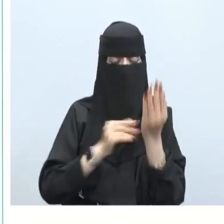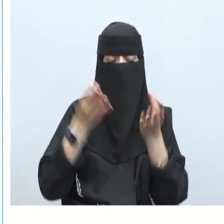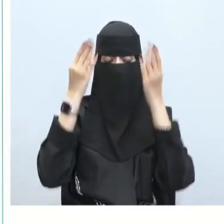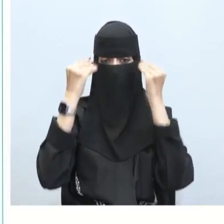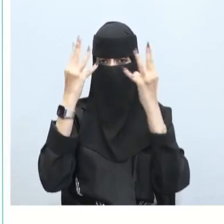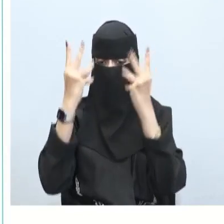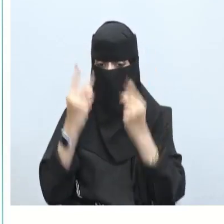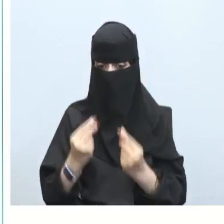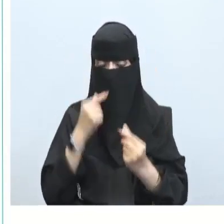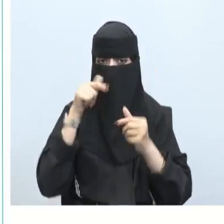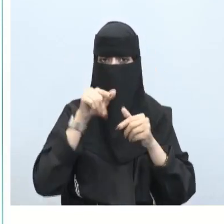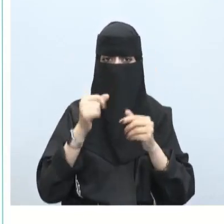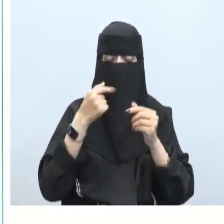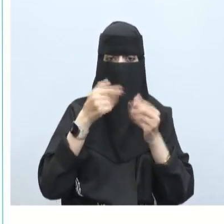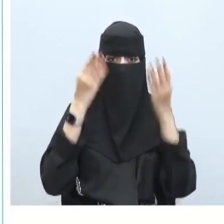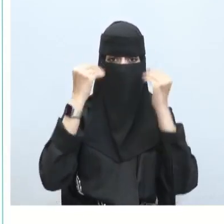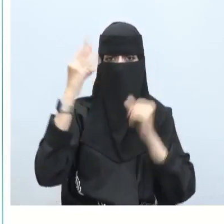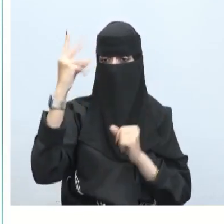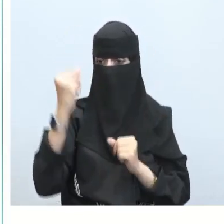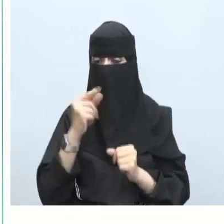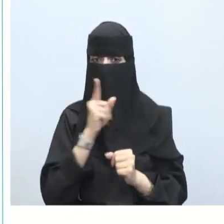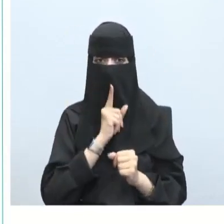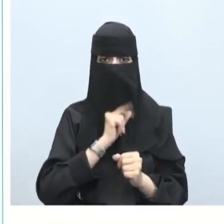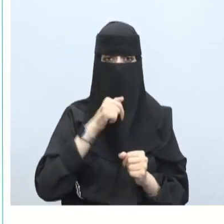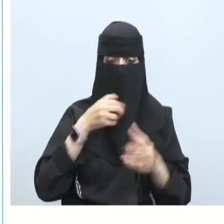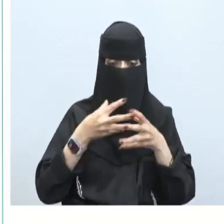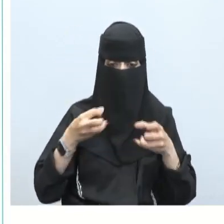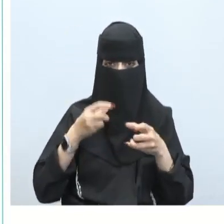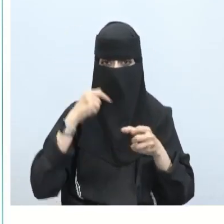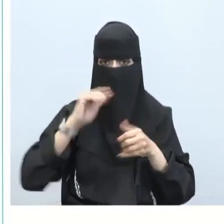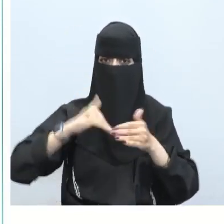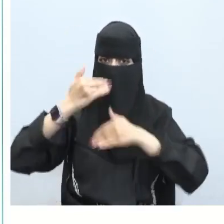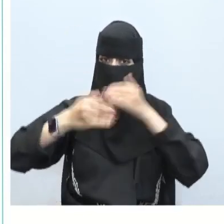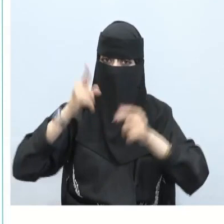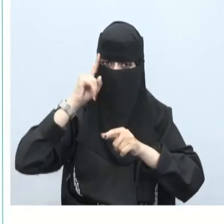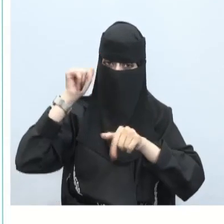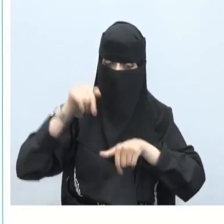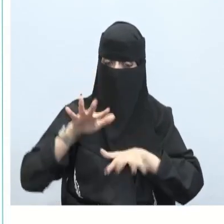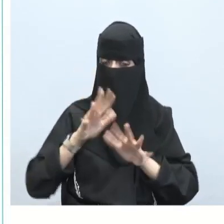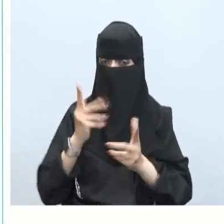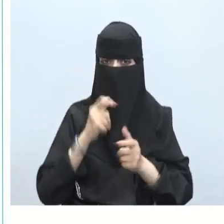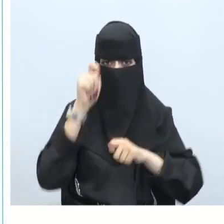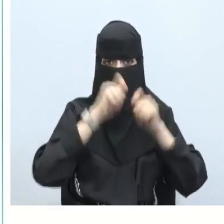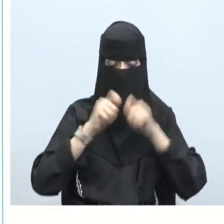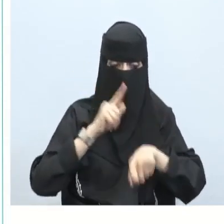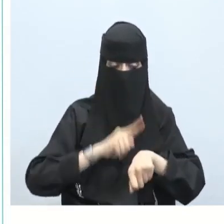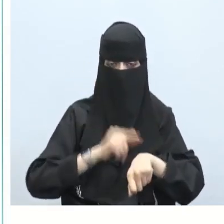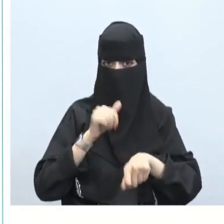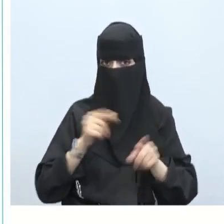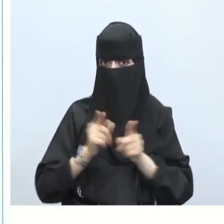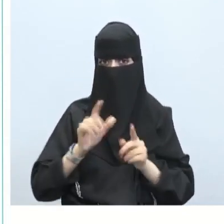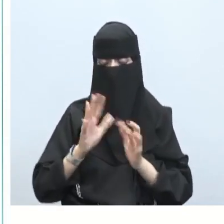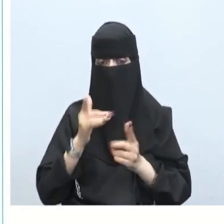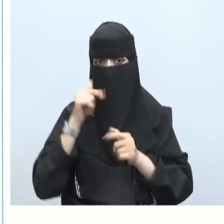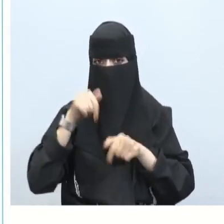الاحصائيه البيانات الرقميه تواريخ ونحللها وبالتالي نعرف كل عمليه كم استغرقت كل منتج